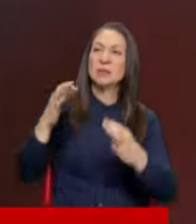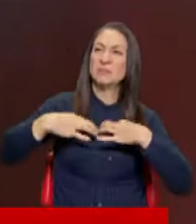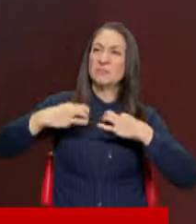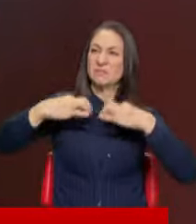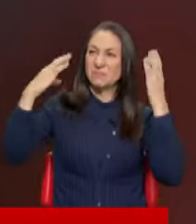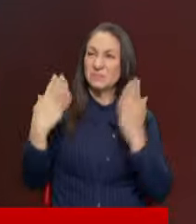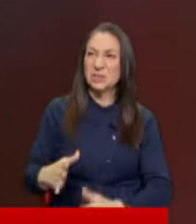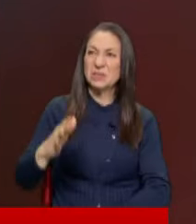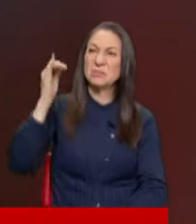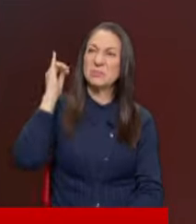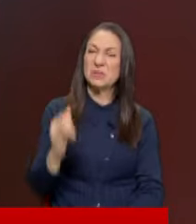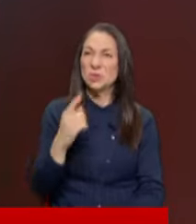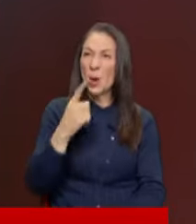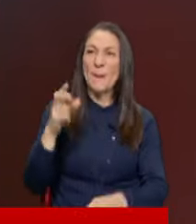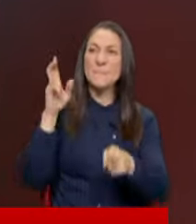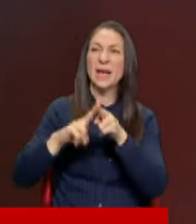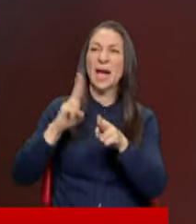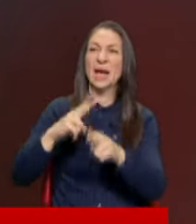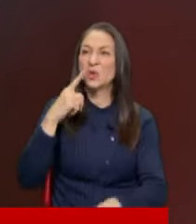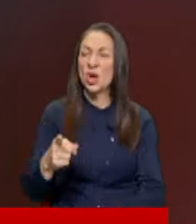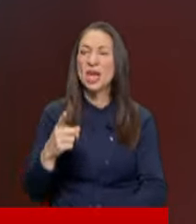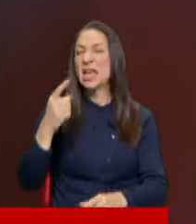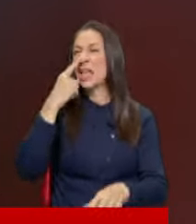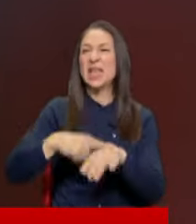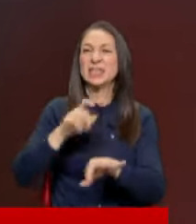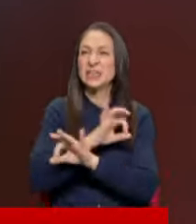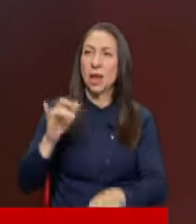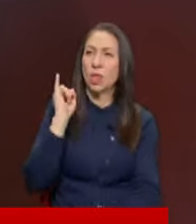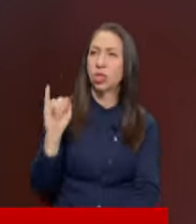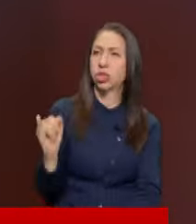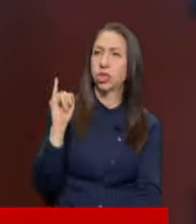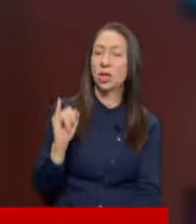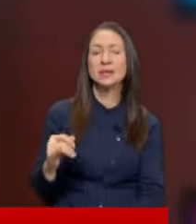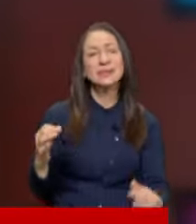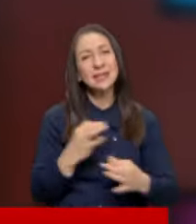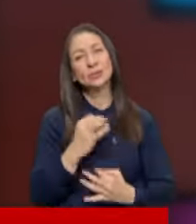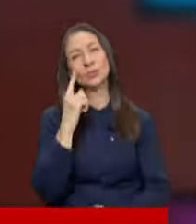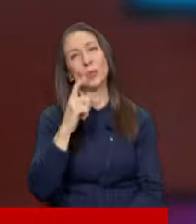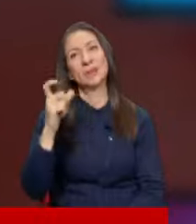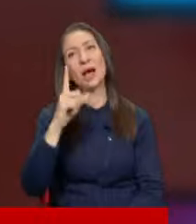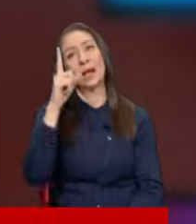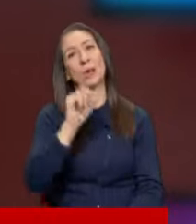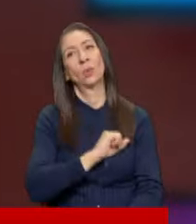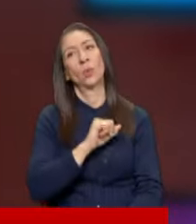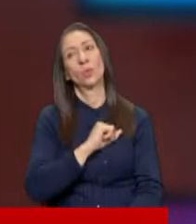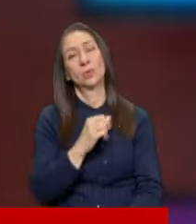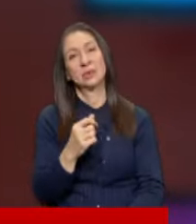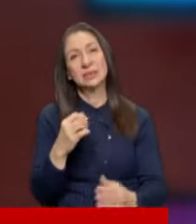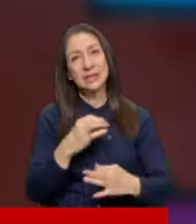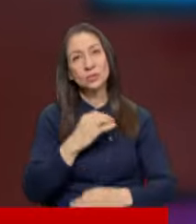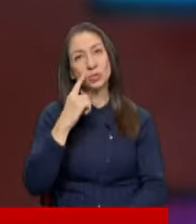diyor Zillet diyor PKK'lı diyor dinsiz diyor hakaret ediyor sayın cumhurbaşkanı Allah'tan kork sayın